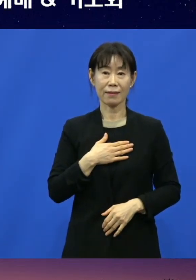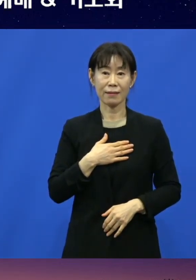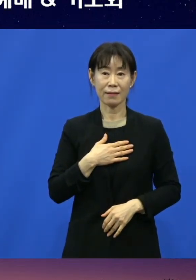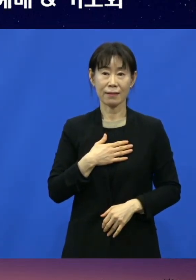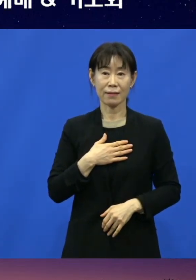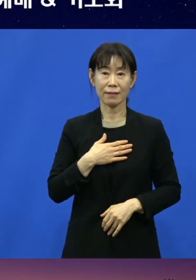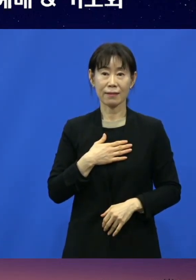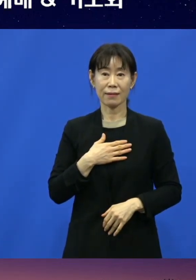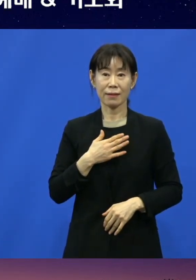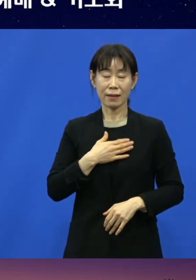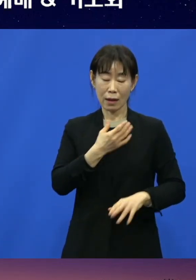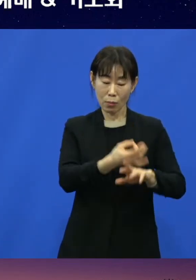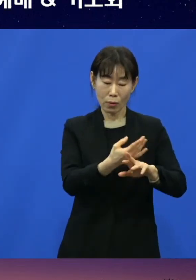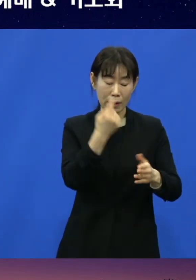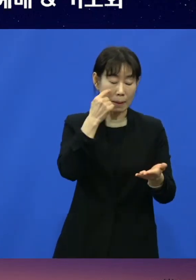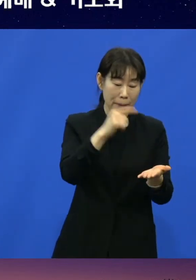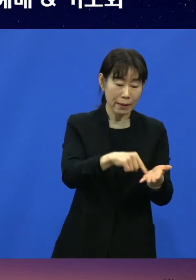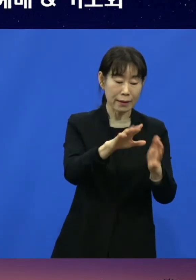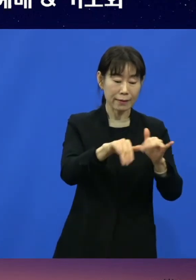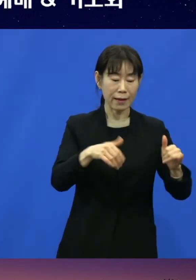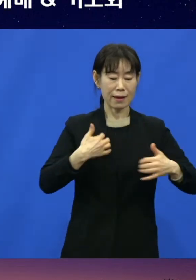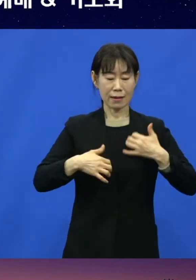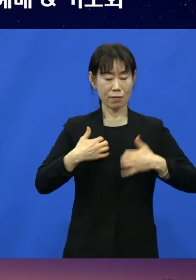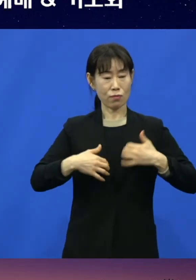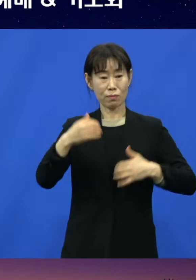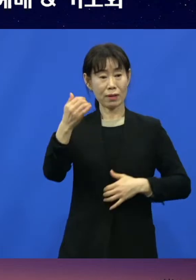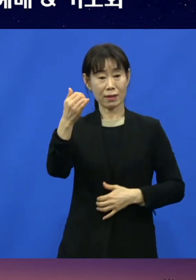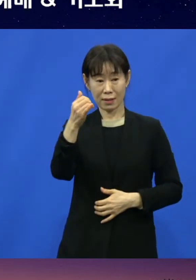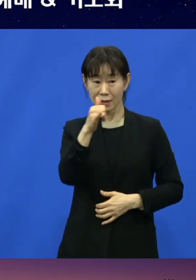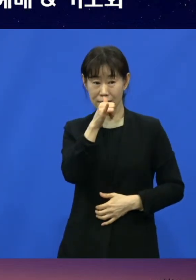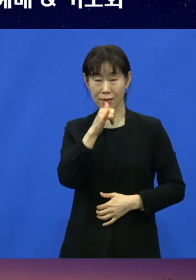안 되는 거예요, 여러분. 만약에